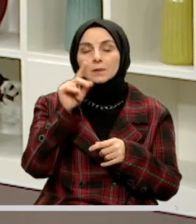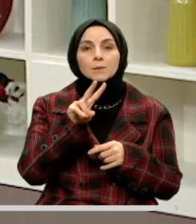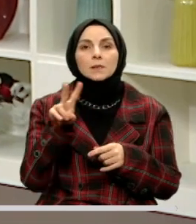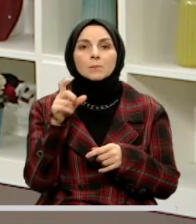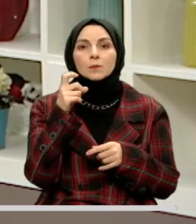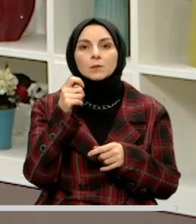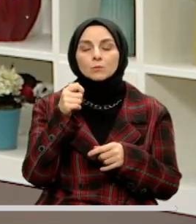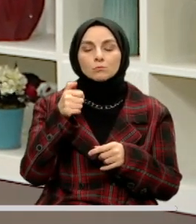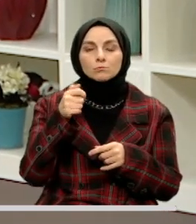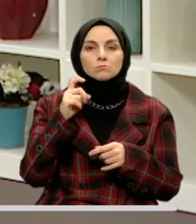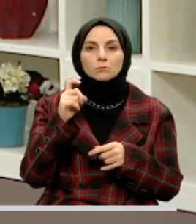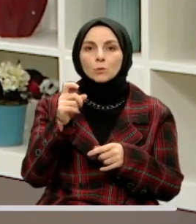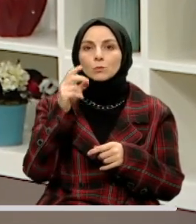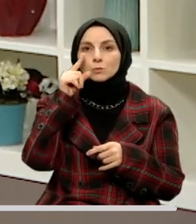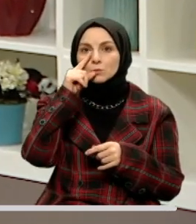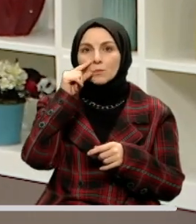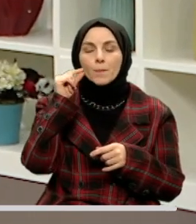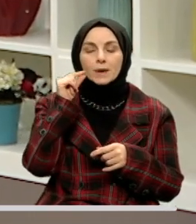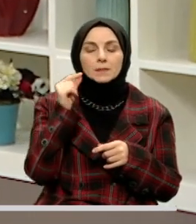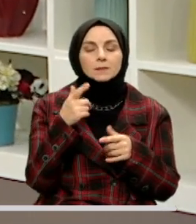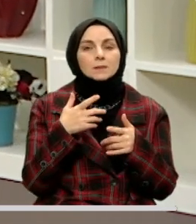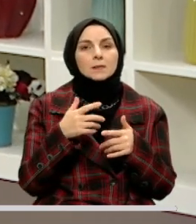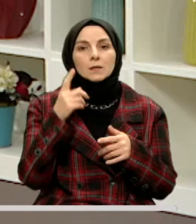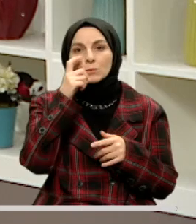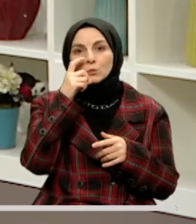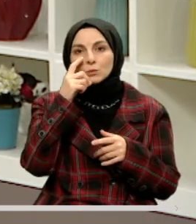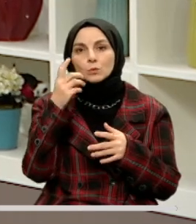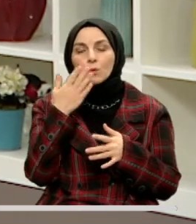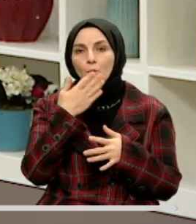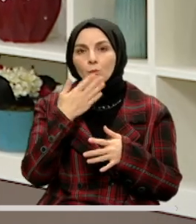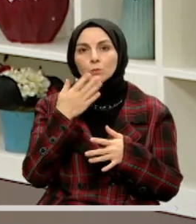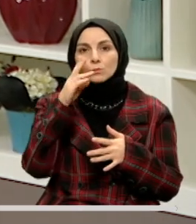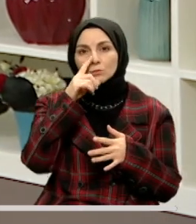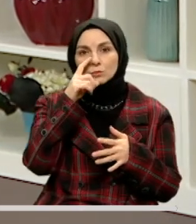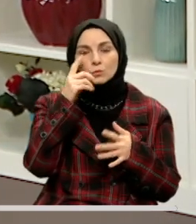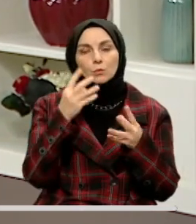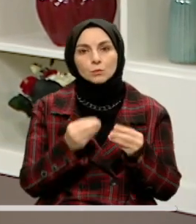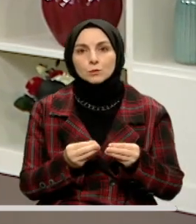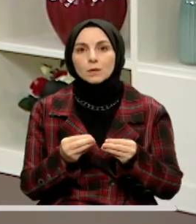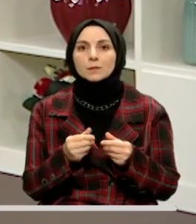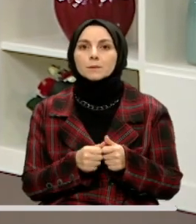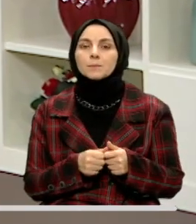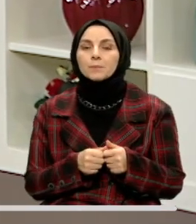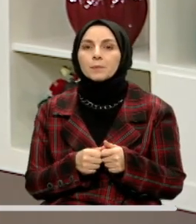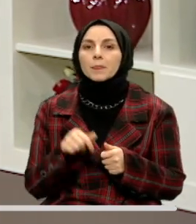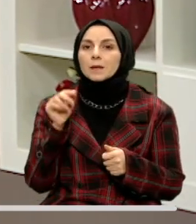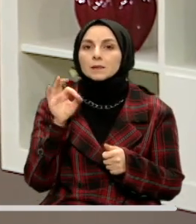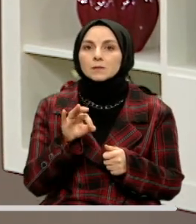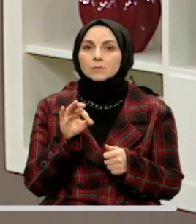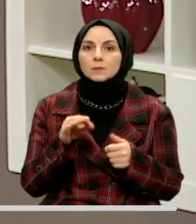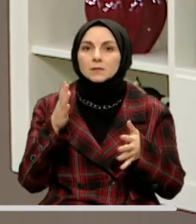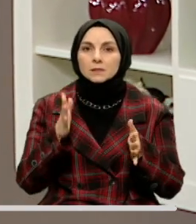Tuğba Erdem hanımefendi olacak. Yayınımızın ilerleyen dakikalarında ikinci konumuzla ekranlarınızda olmaya devam edeceğiz. Bu sefer sınıf